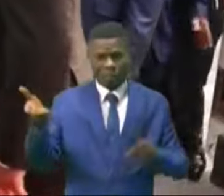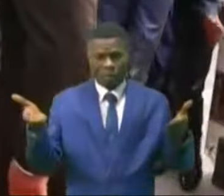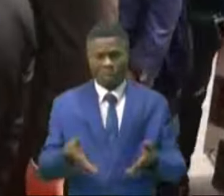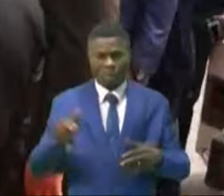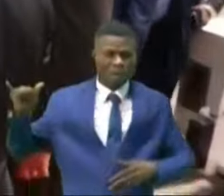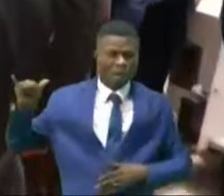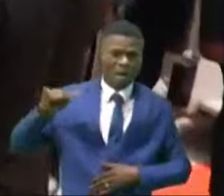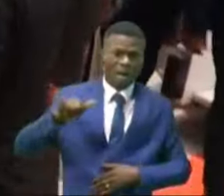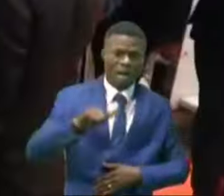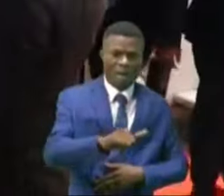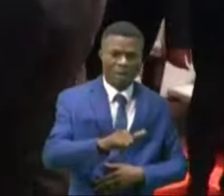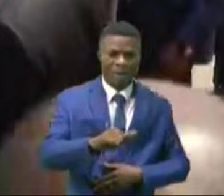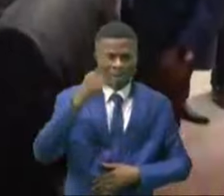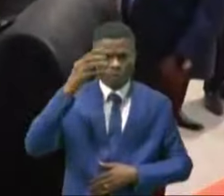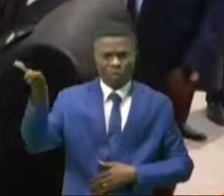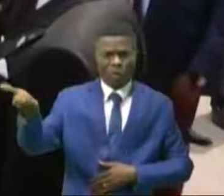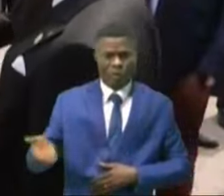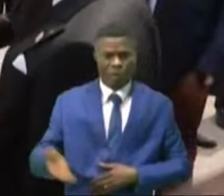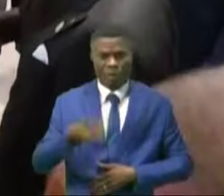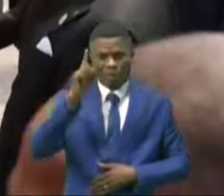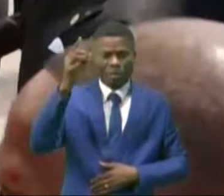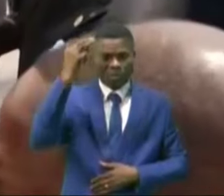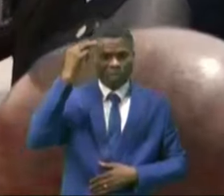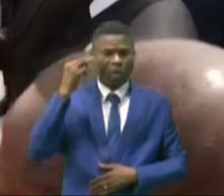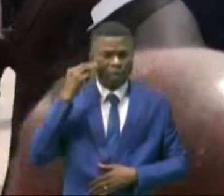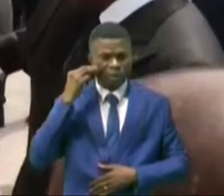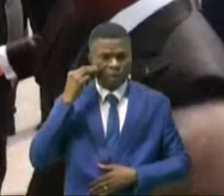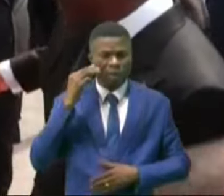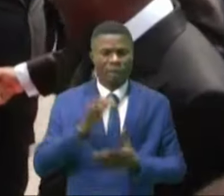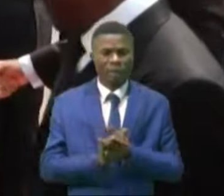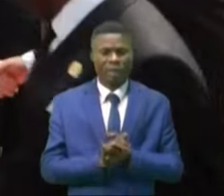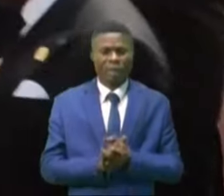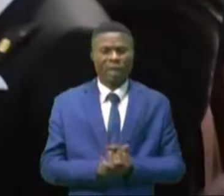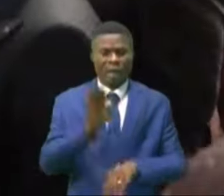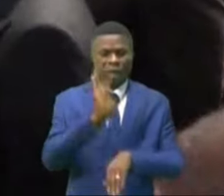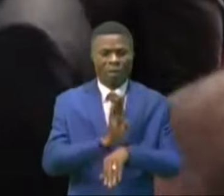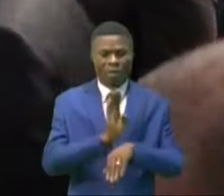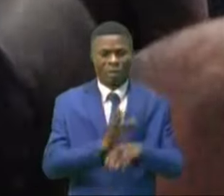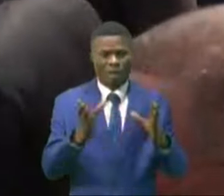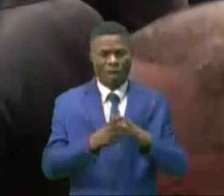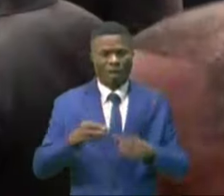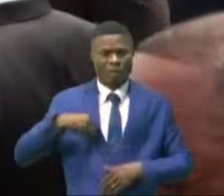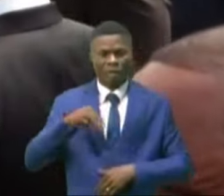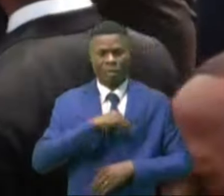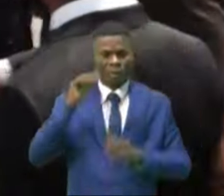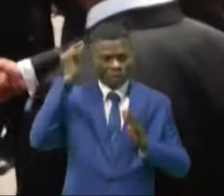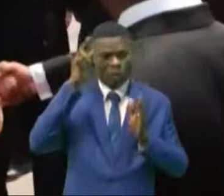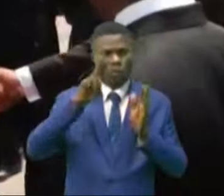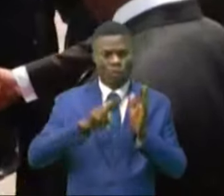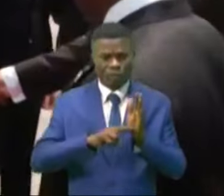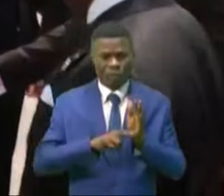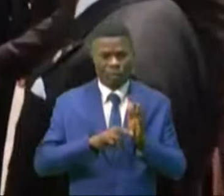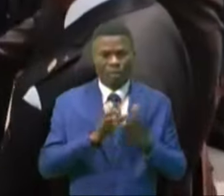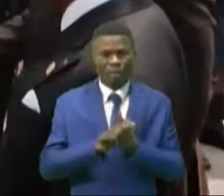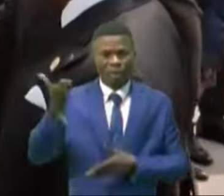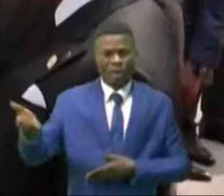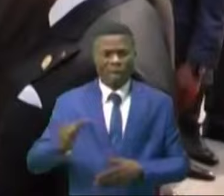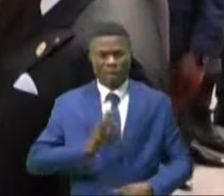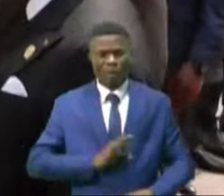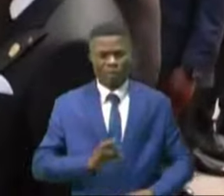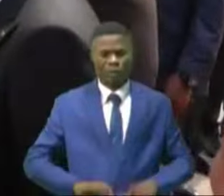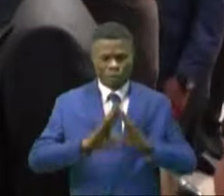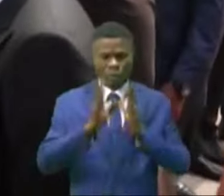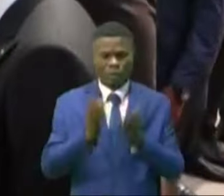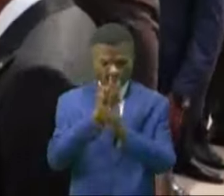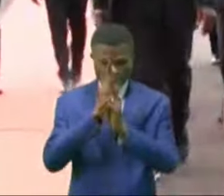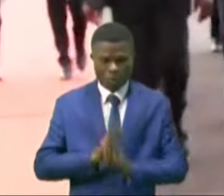l'aéroport d'Olombo pour l'accueillir, le Premier ministre Konine Makoso, accompagné des membres du gouvernement. Tout protocole respecté,